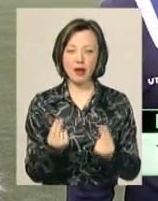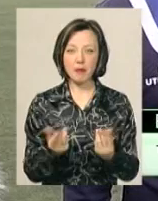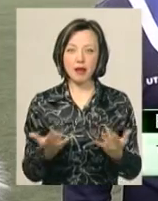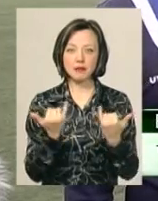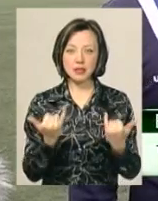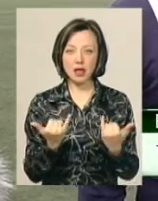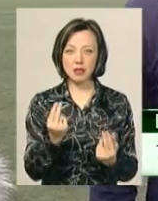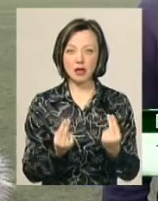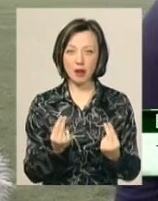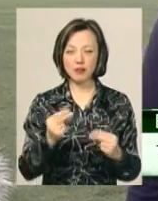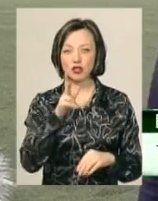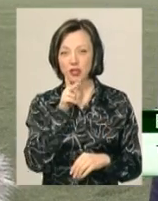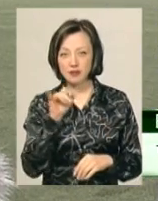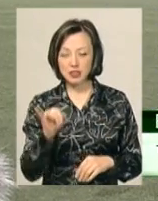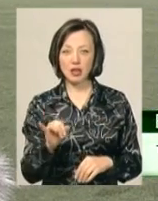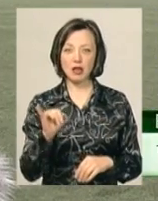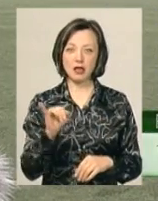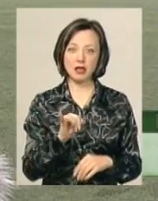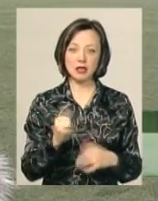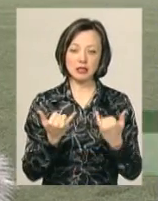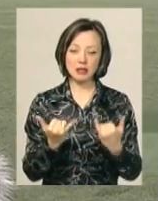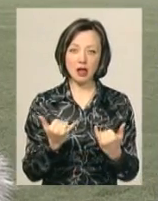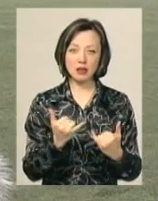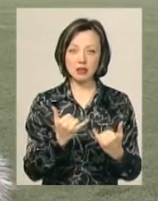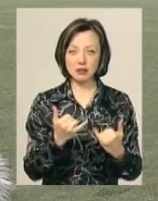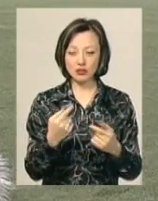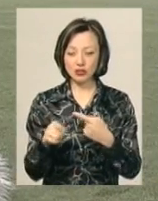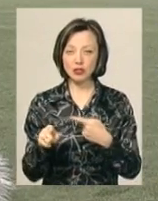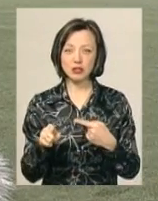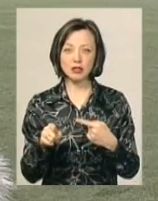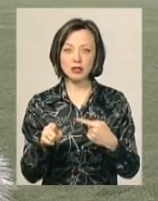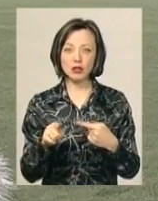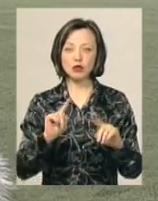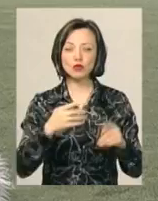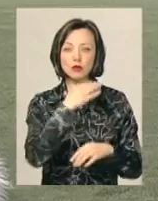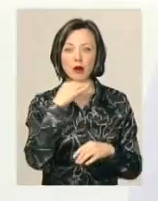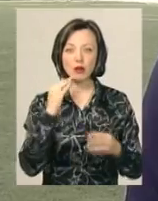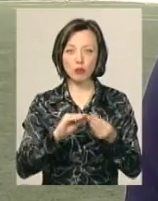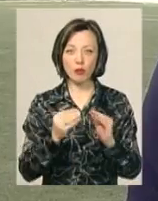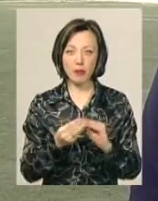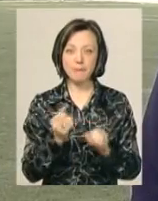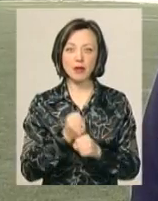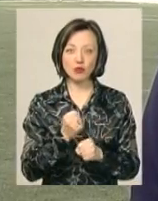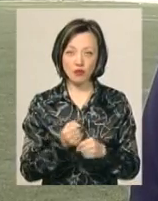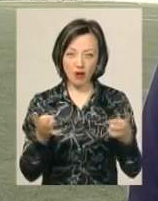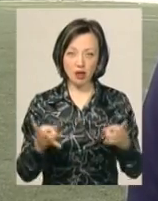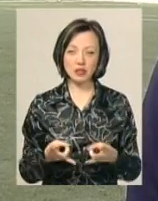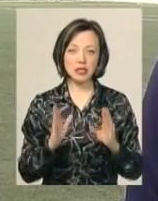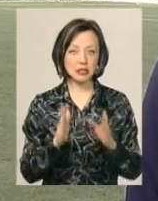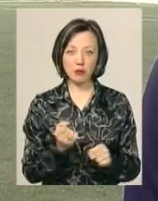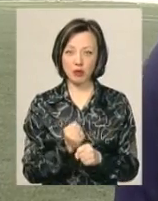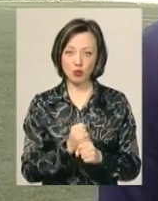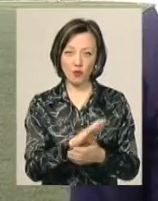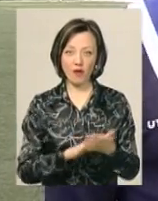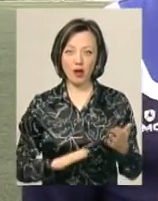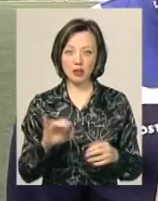ми зараз граємо і в Чернівцях, і зараз в «Агробізнесу». Дуже багато проблем працювати. Тільки